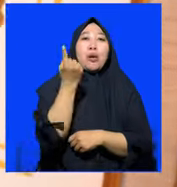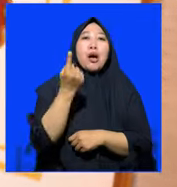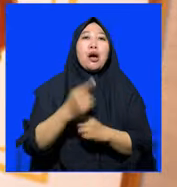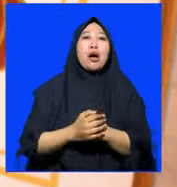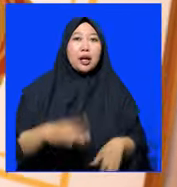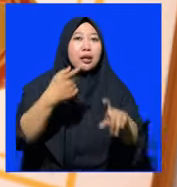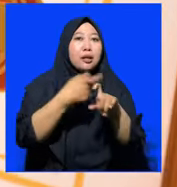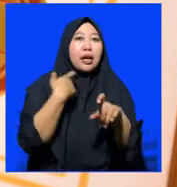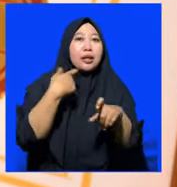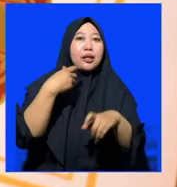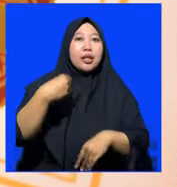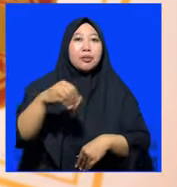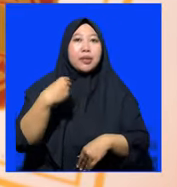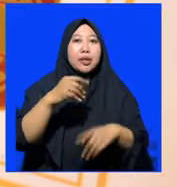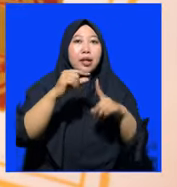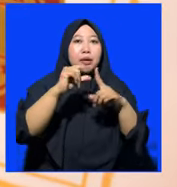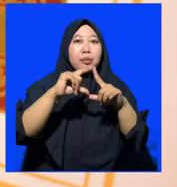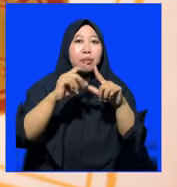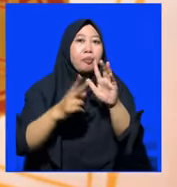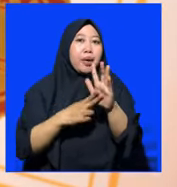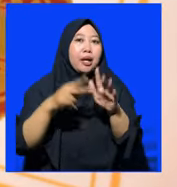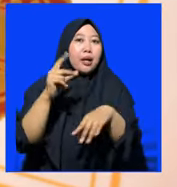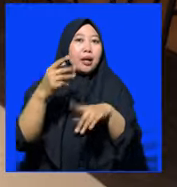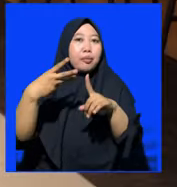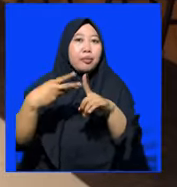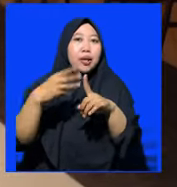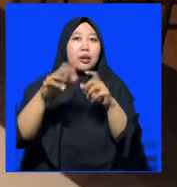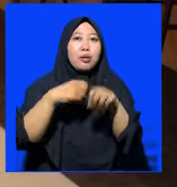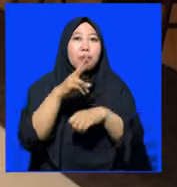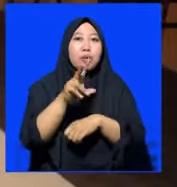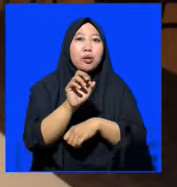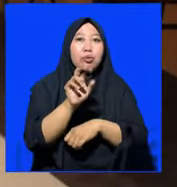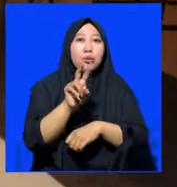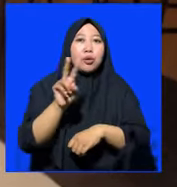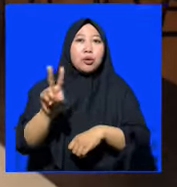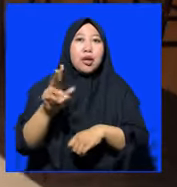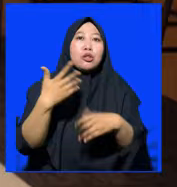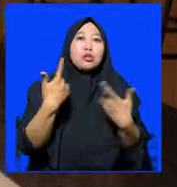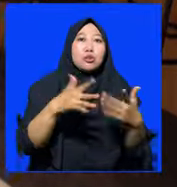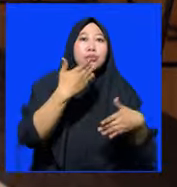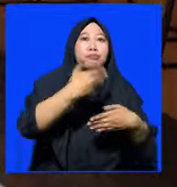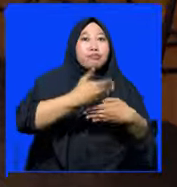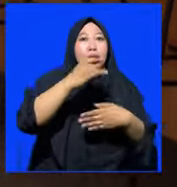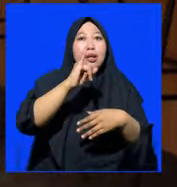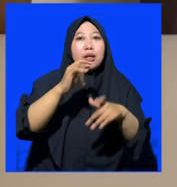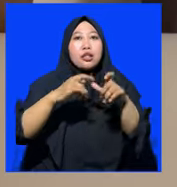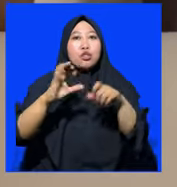dari Kemenpan RB pada tahun 2022 dan tersertifikasi ISO